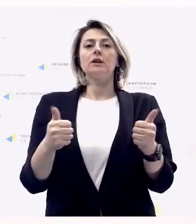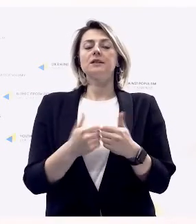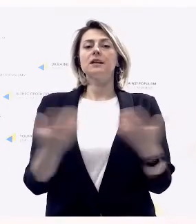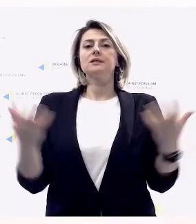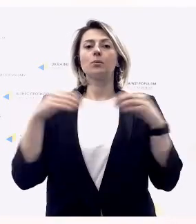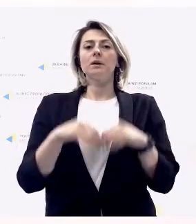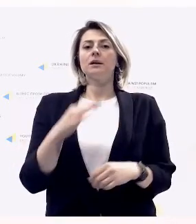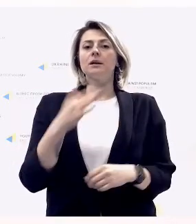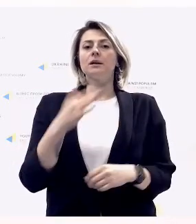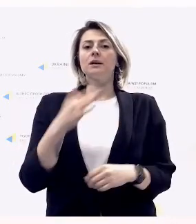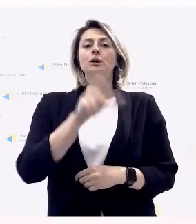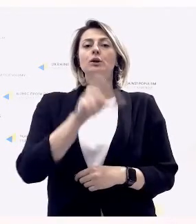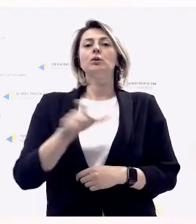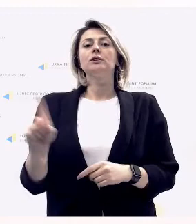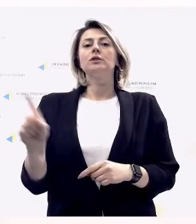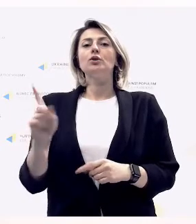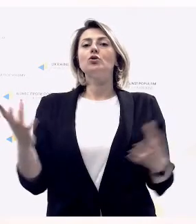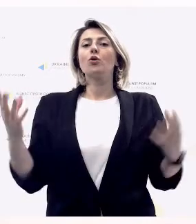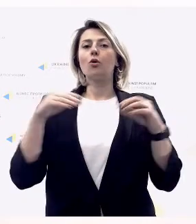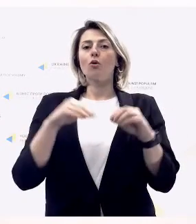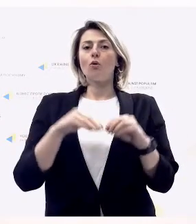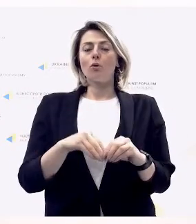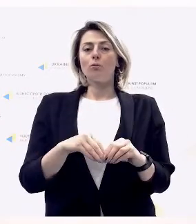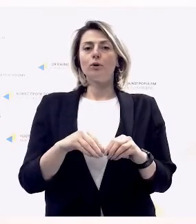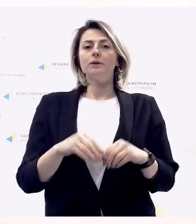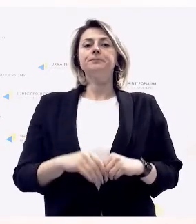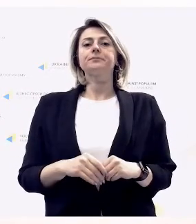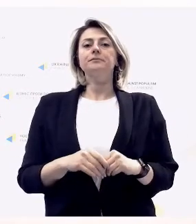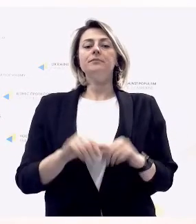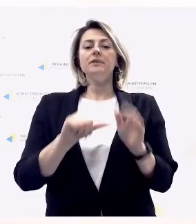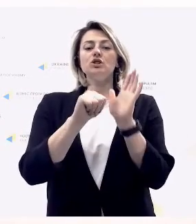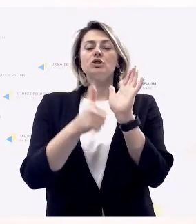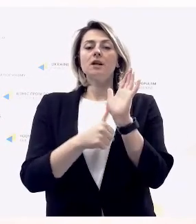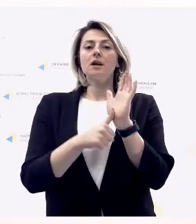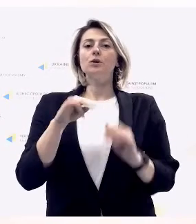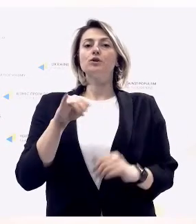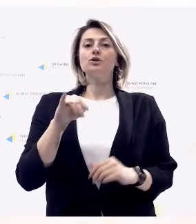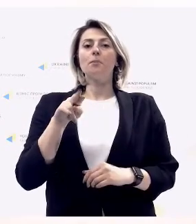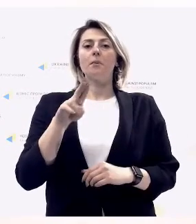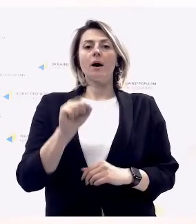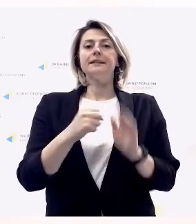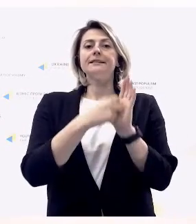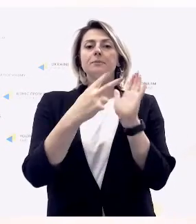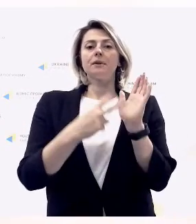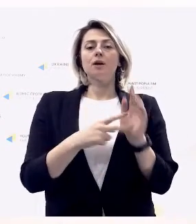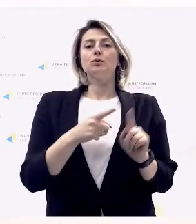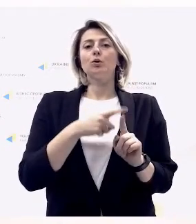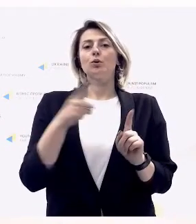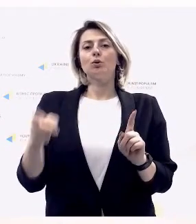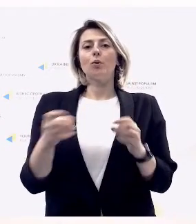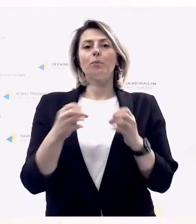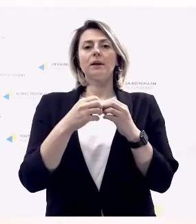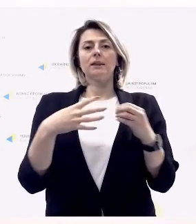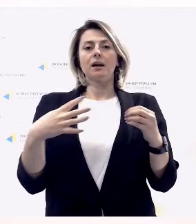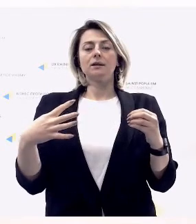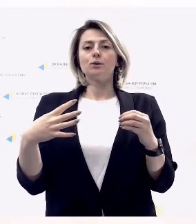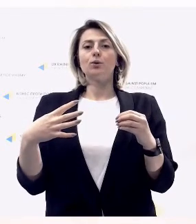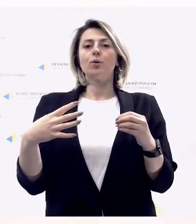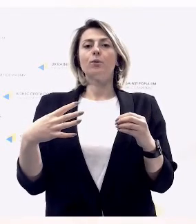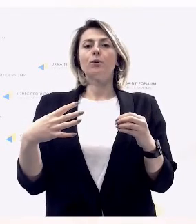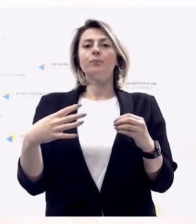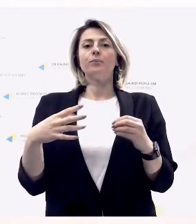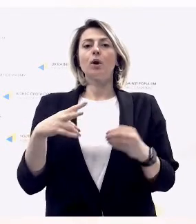Націй людини, що охоплює період з 16 листопада 17 до